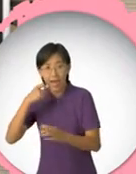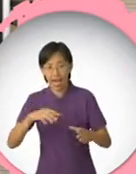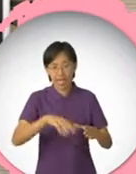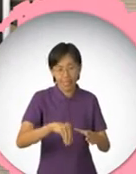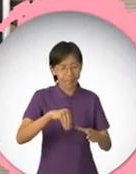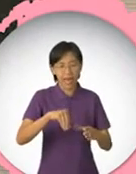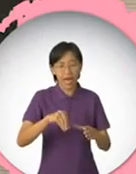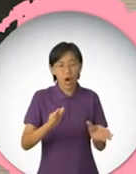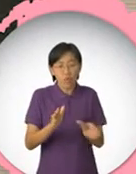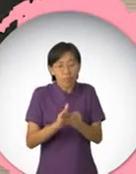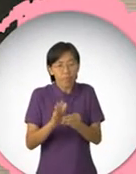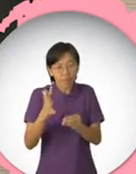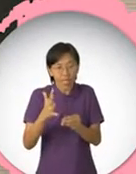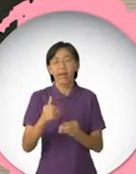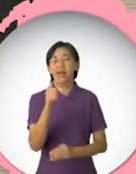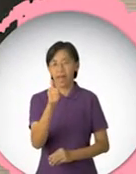ช้ได้แล้ว ครับ